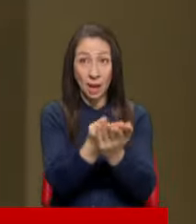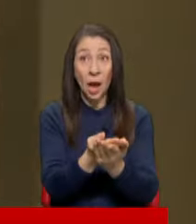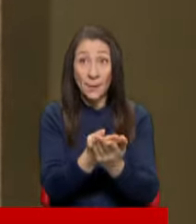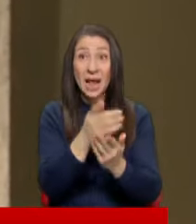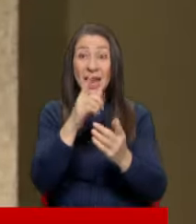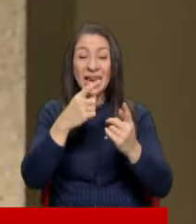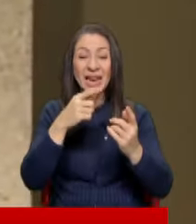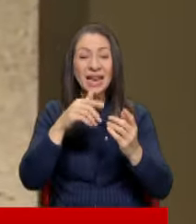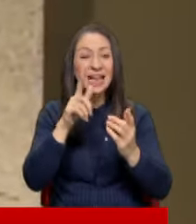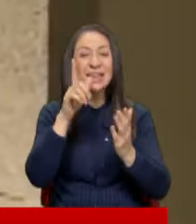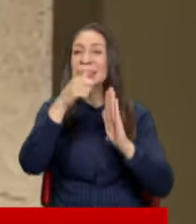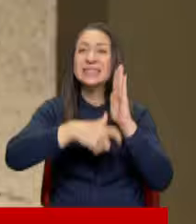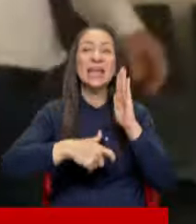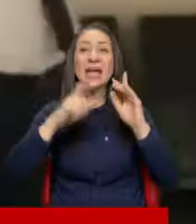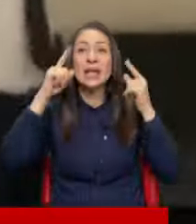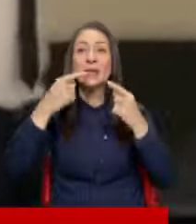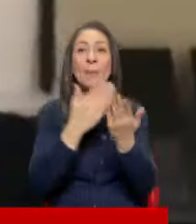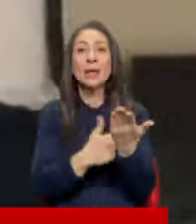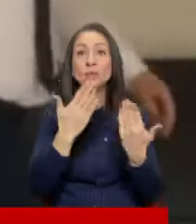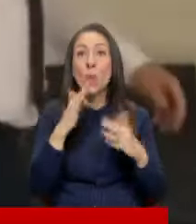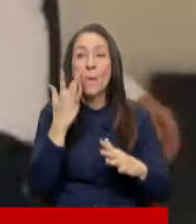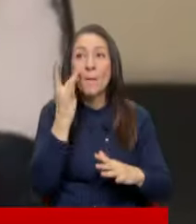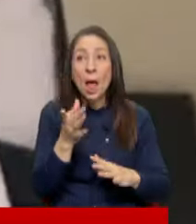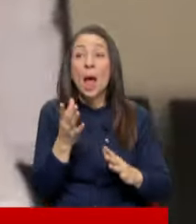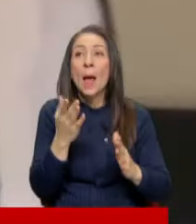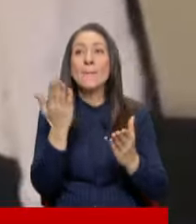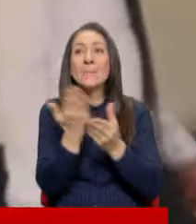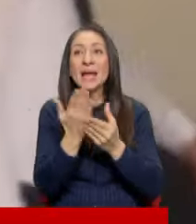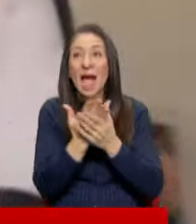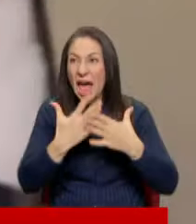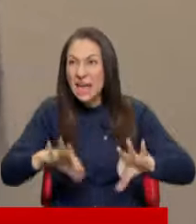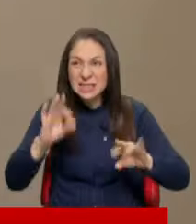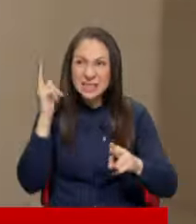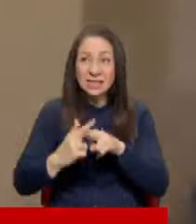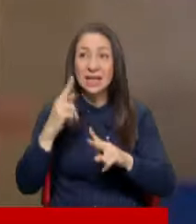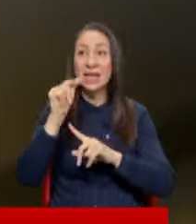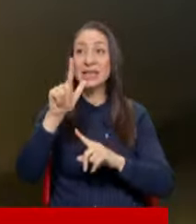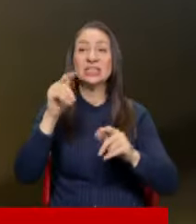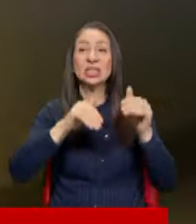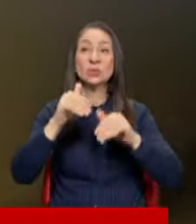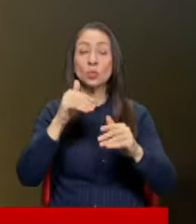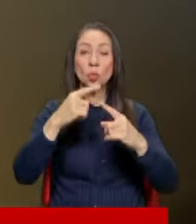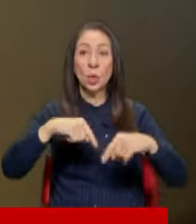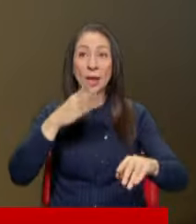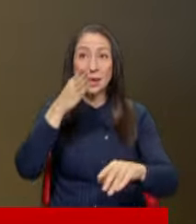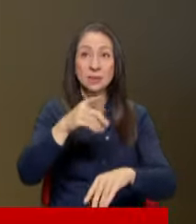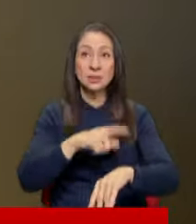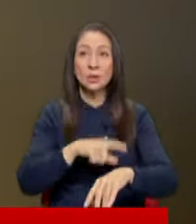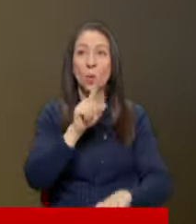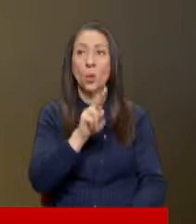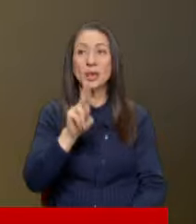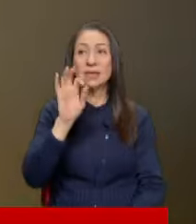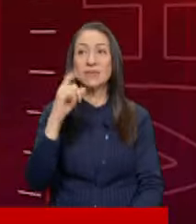listeyi getiren avukatlarda yetki belgesi olmadığı belirlendi belge tamamlayan avukatlar il seçim kuruluna döndüklerinde saat